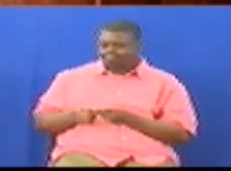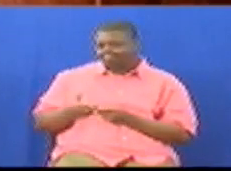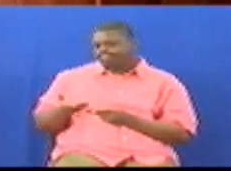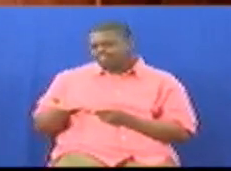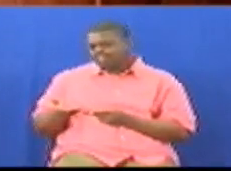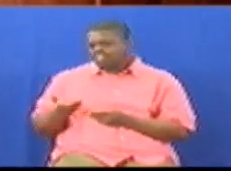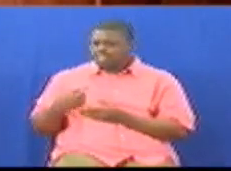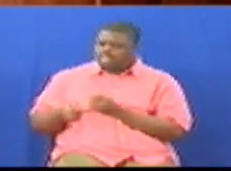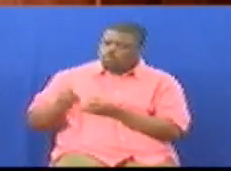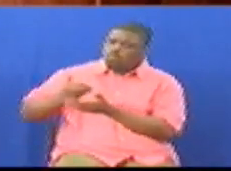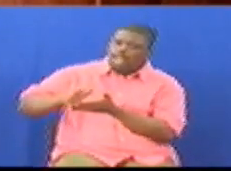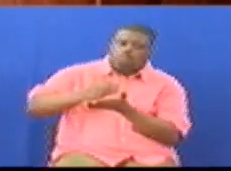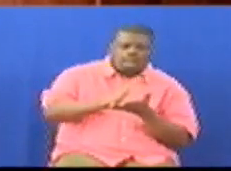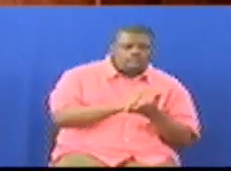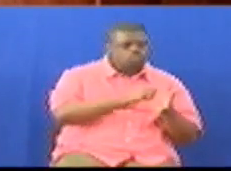za kusanyia mapato